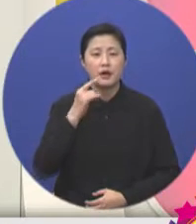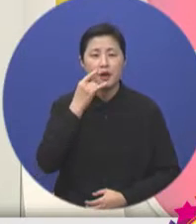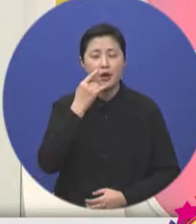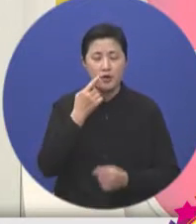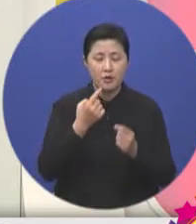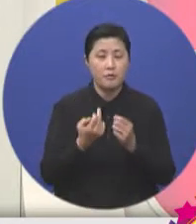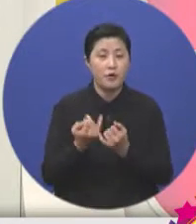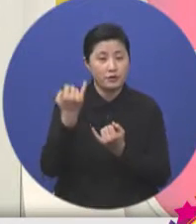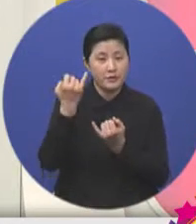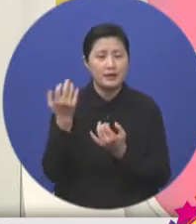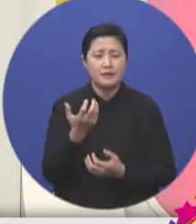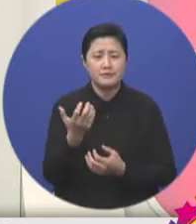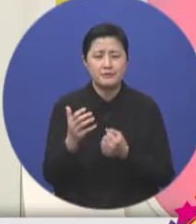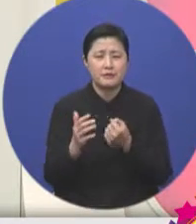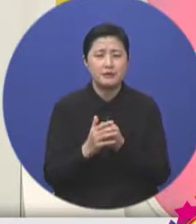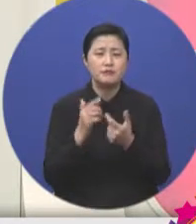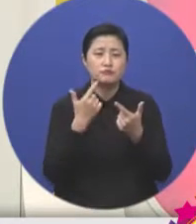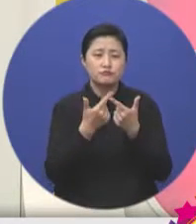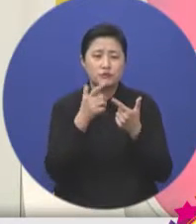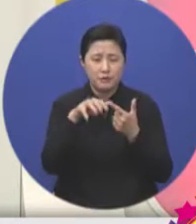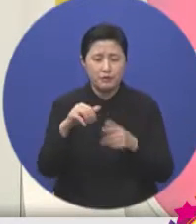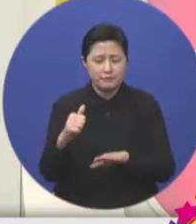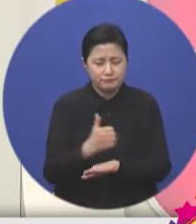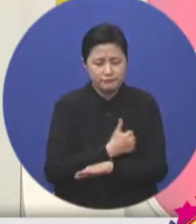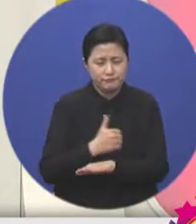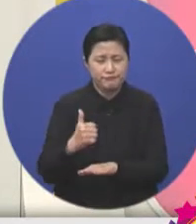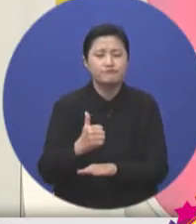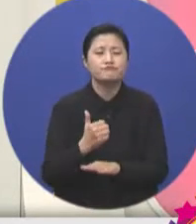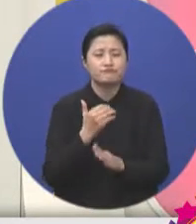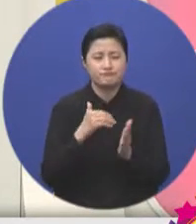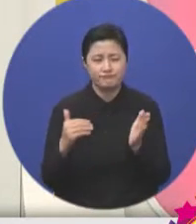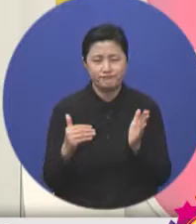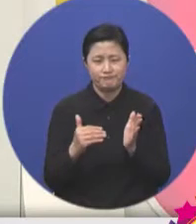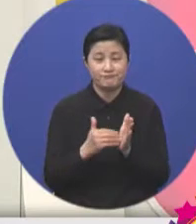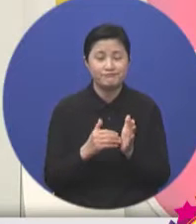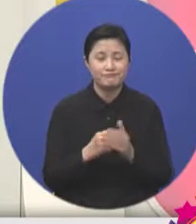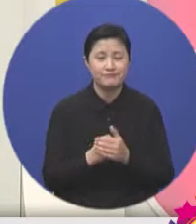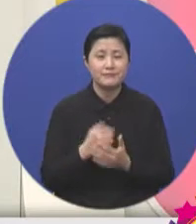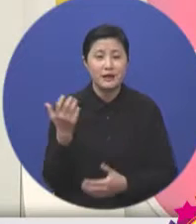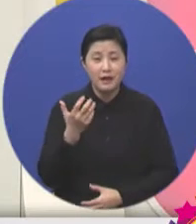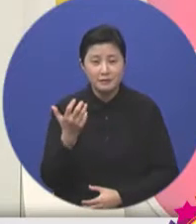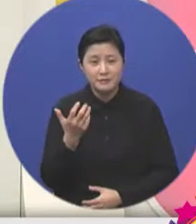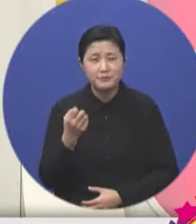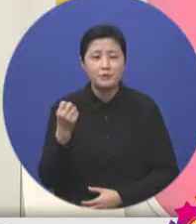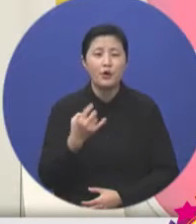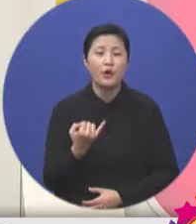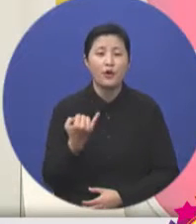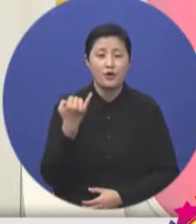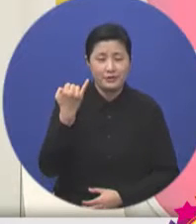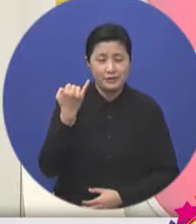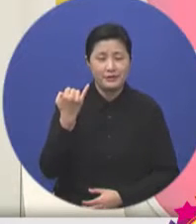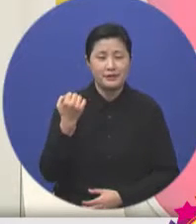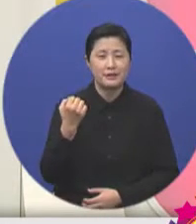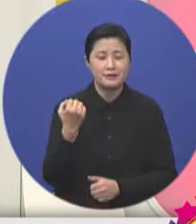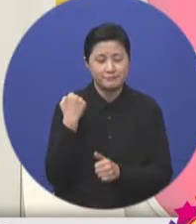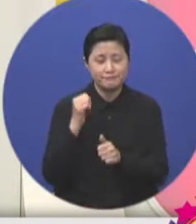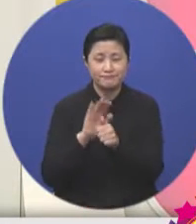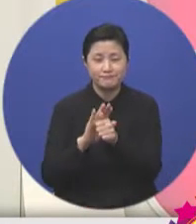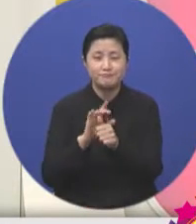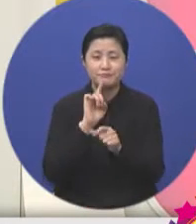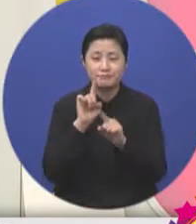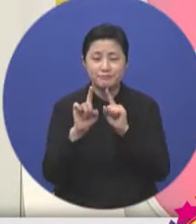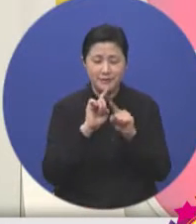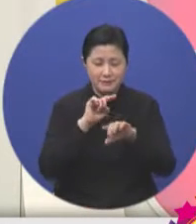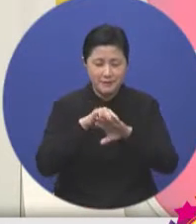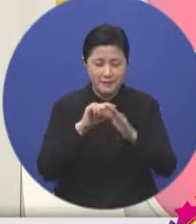아프셔서 계속 이제 부산으로도 왔다 갔다 하셨대요. 그 아픔과 또 그리고 언니를 응원하는 마음을 담아서 불러주신